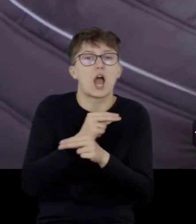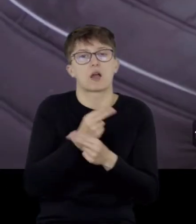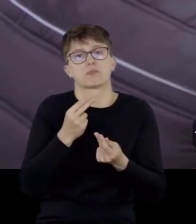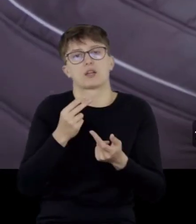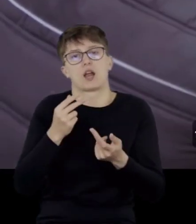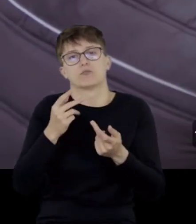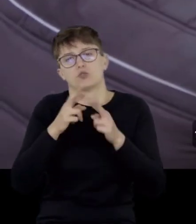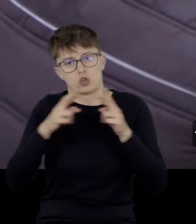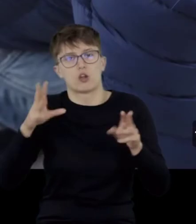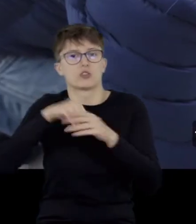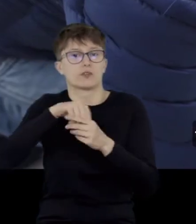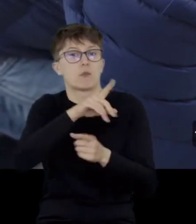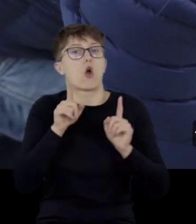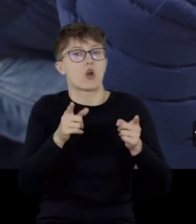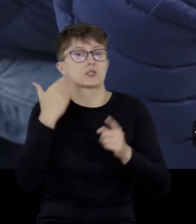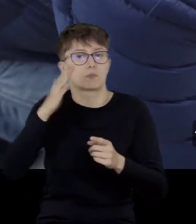No, takie rzeczy są